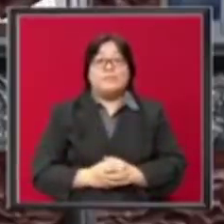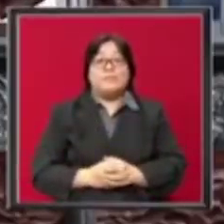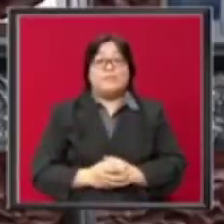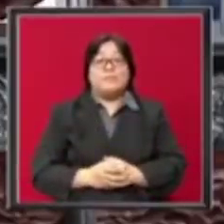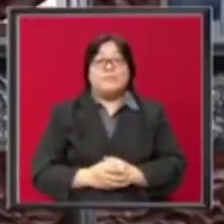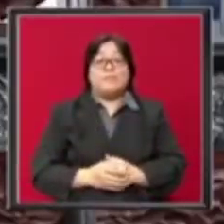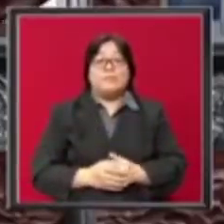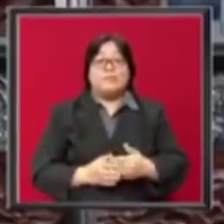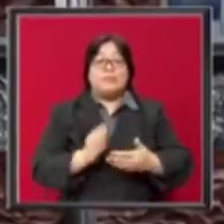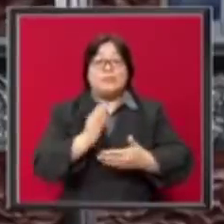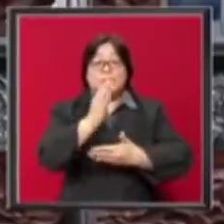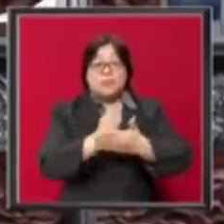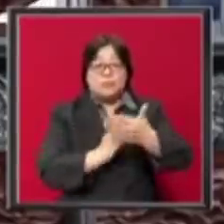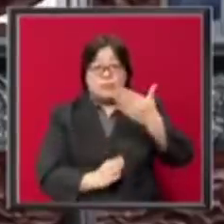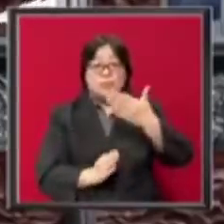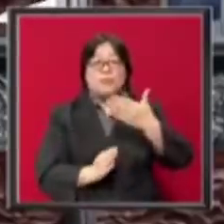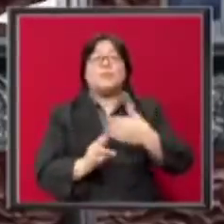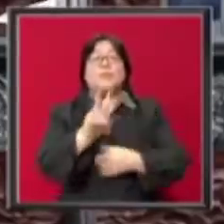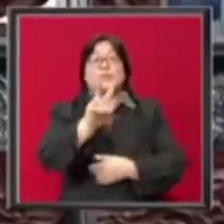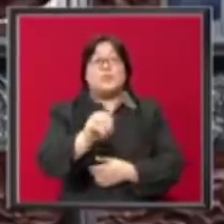Suku tahun 2020